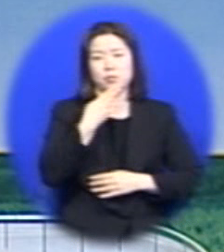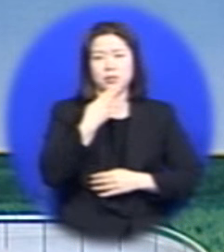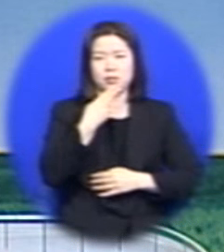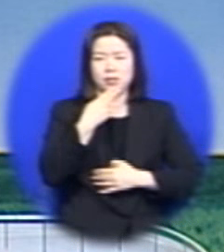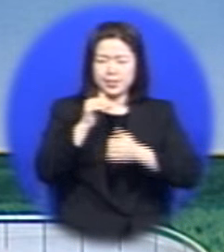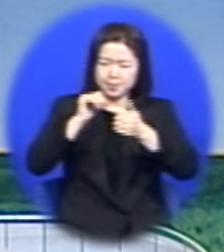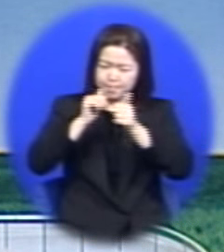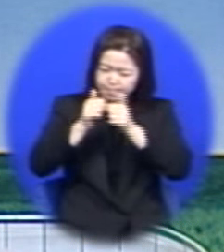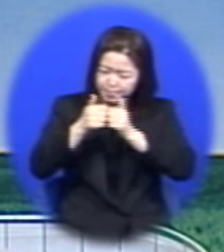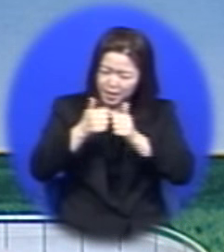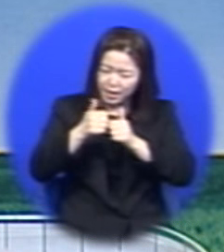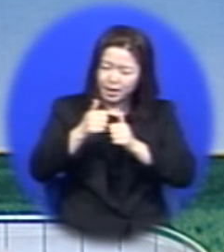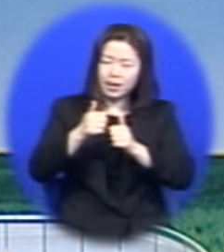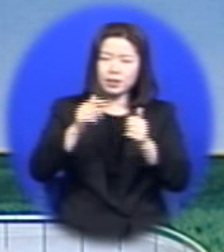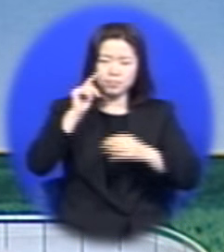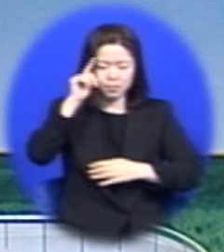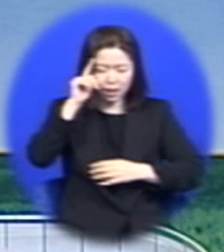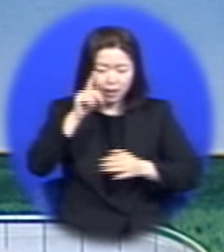치열하게 믿음으로 살아보지 않았던 겁니다.